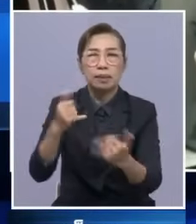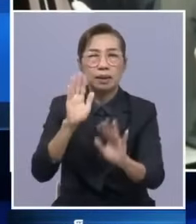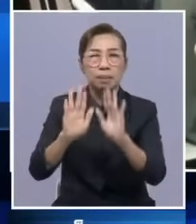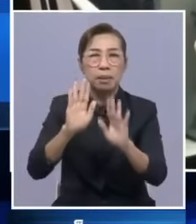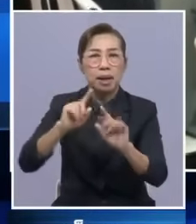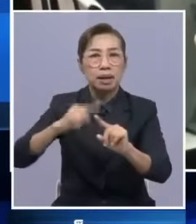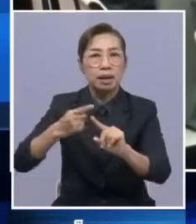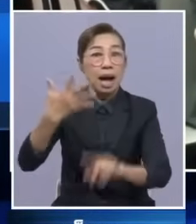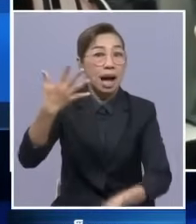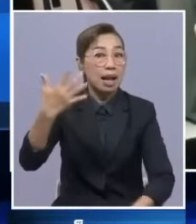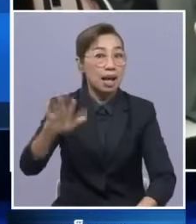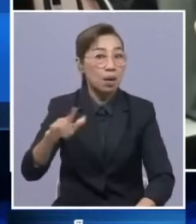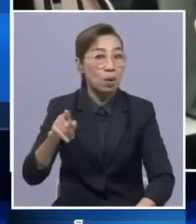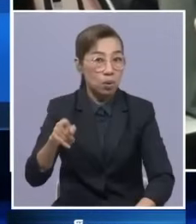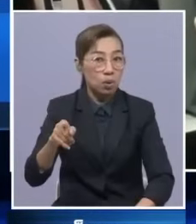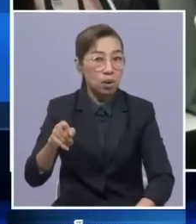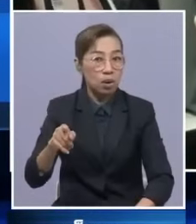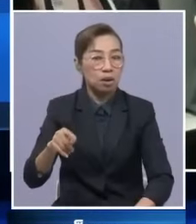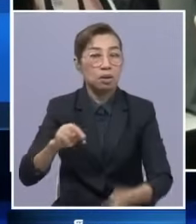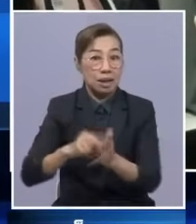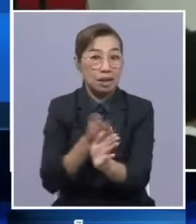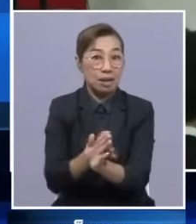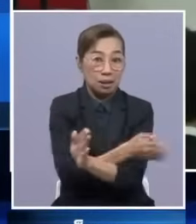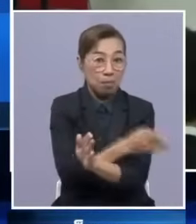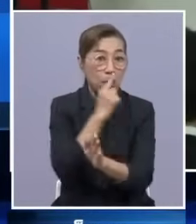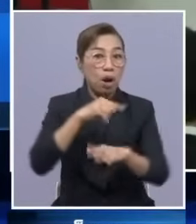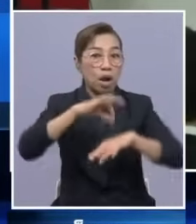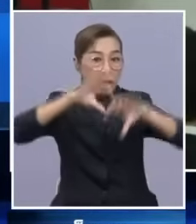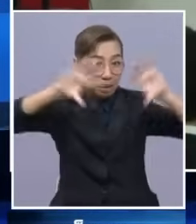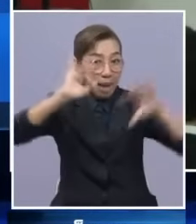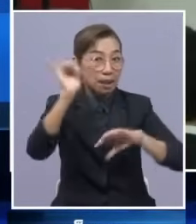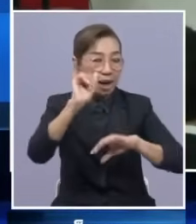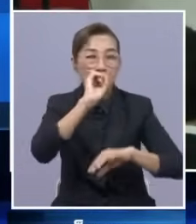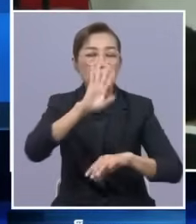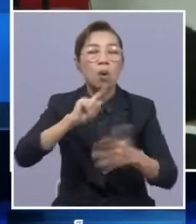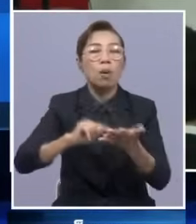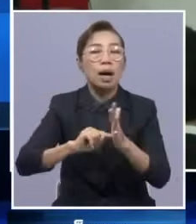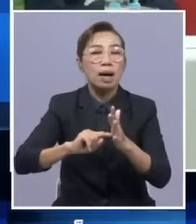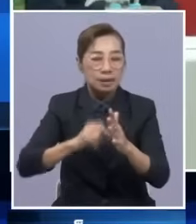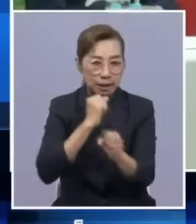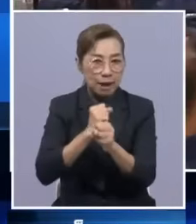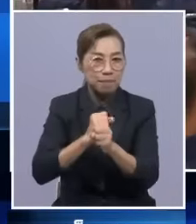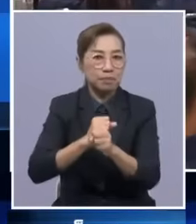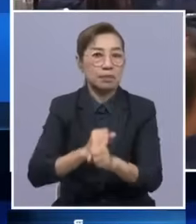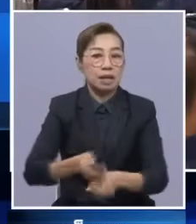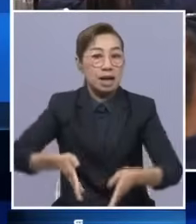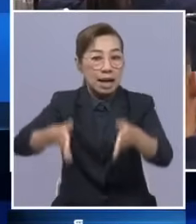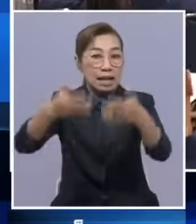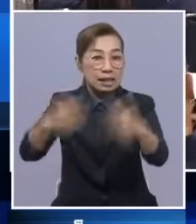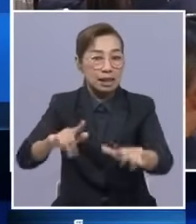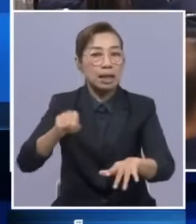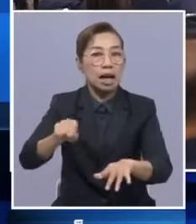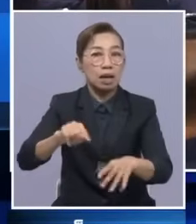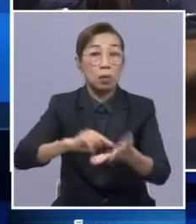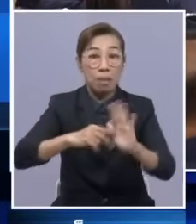สัก5เดือนละ 5เดือนถ้าก่อนจะเป็นรัฐบาลนะ ใช่ค่ะ แต่ถ้าจะเอาเริ่มที่เป็นรัฐบาลได้อำนาจรัฐบาลมา3เดือน สิงห